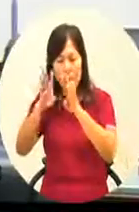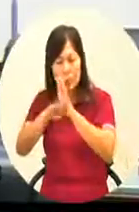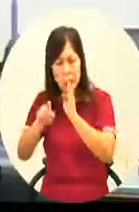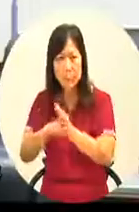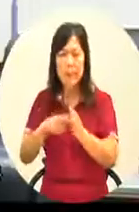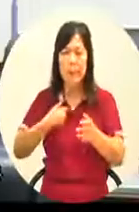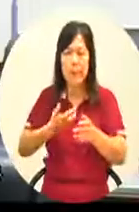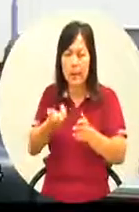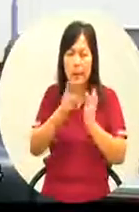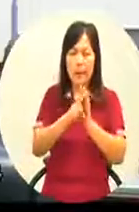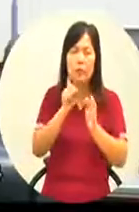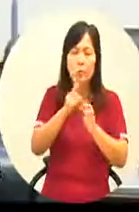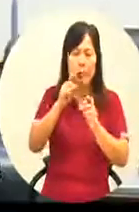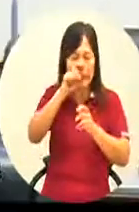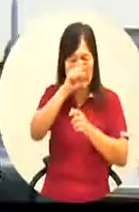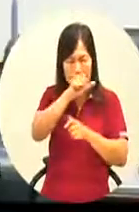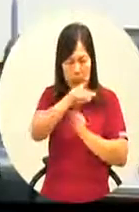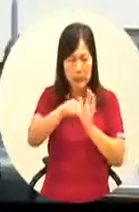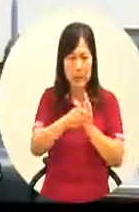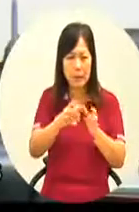讲的垃圾处理费，